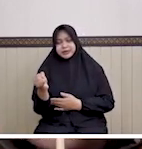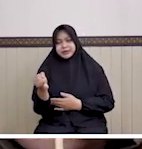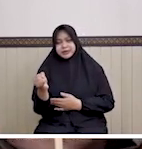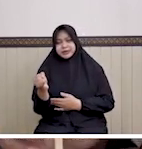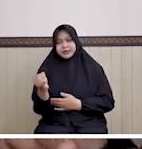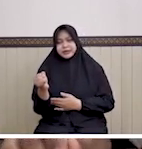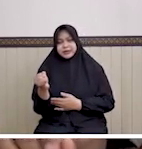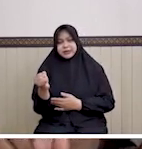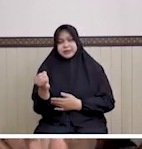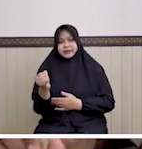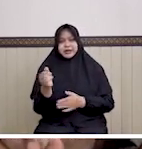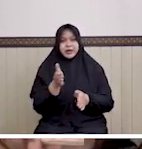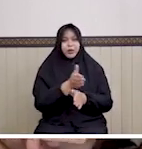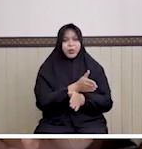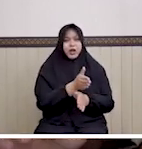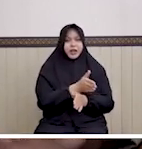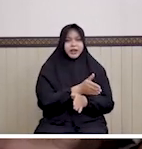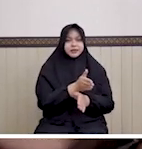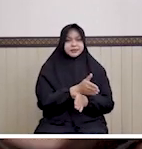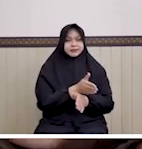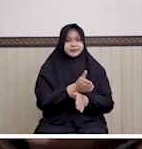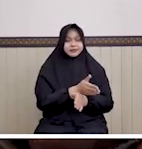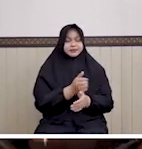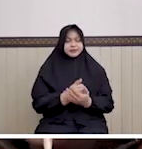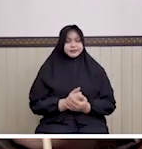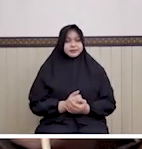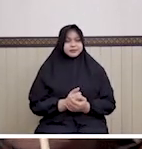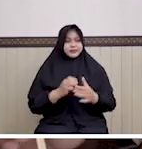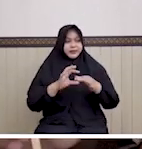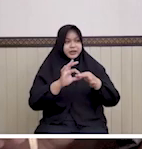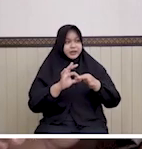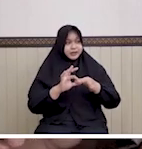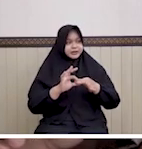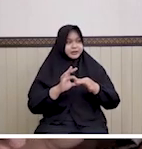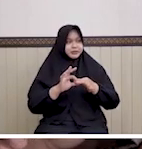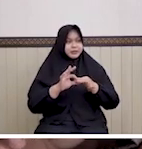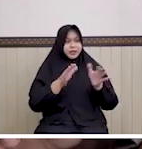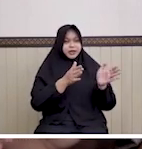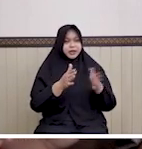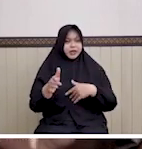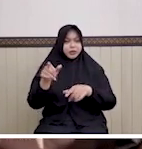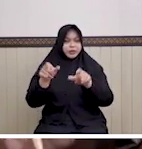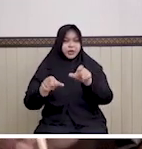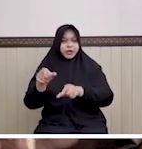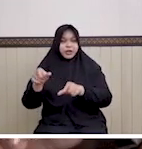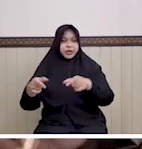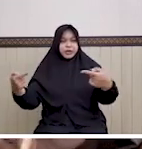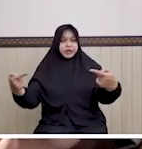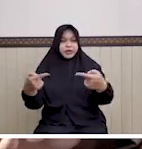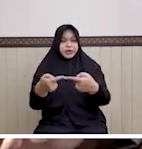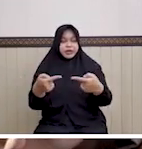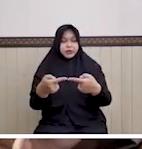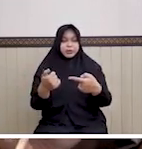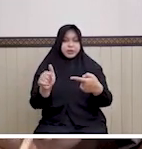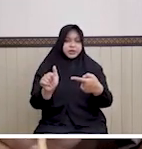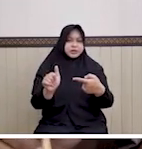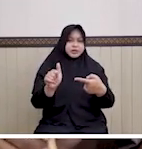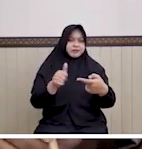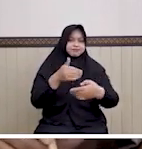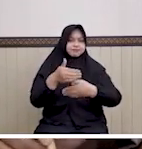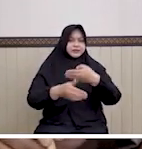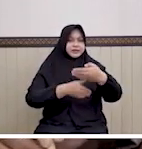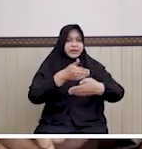tonggak awal tonggak awal kerjasama antara pihak-pihak yang terkait itu bisa